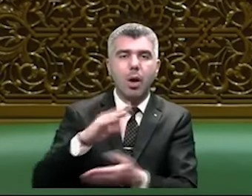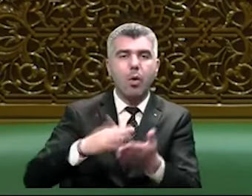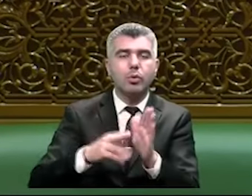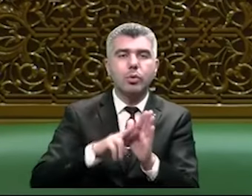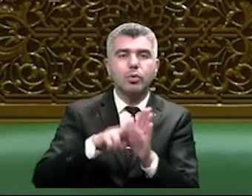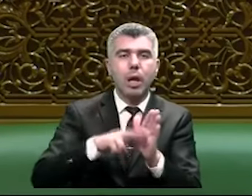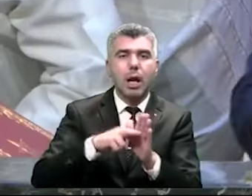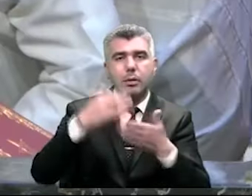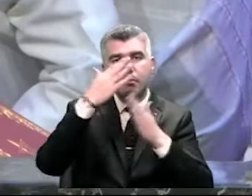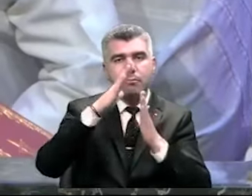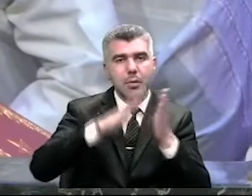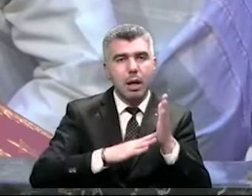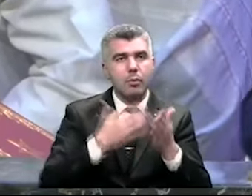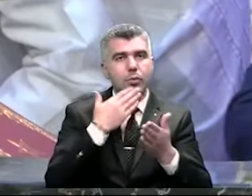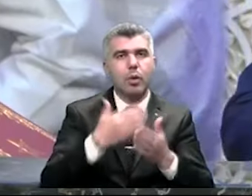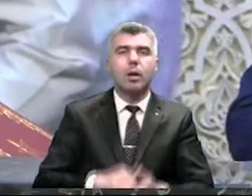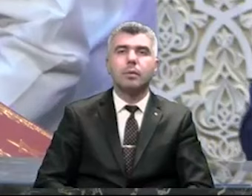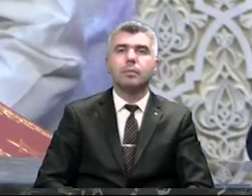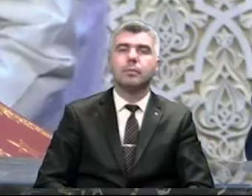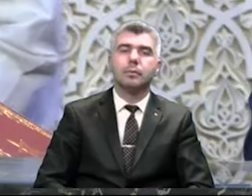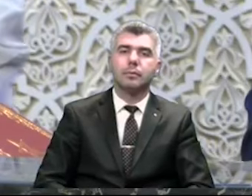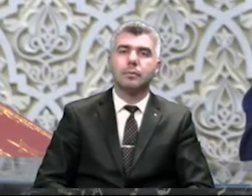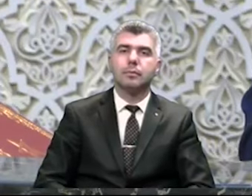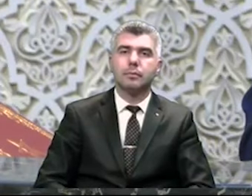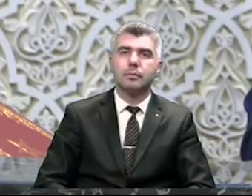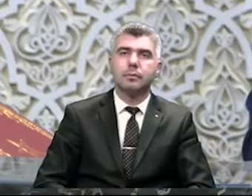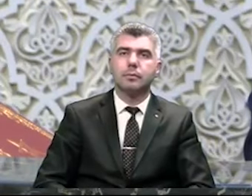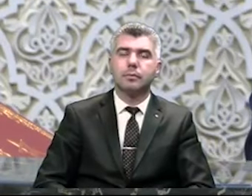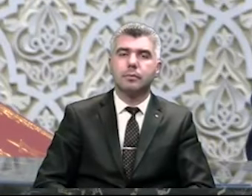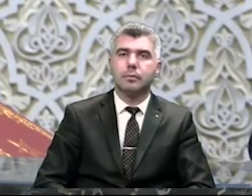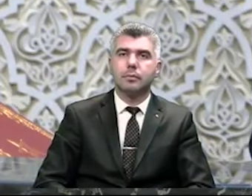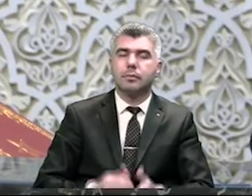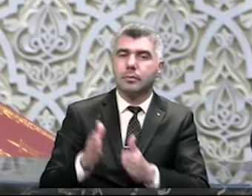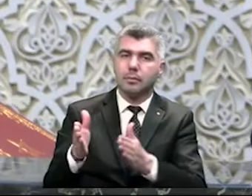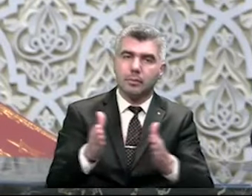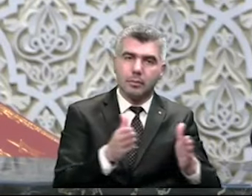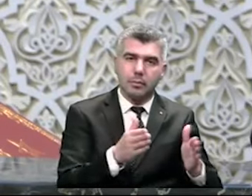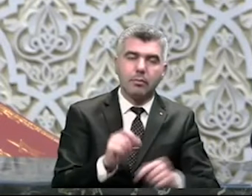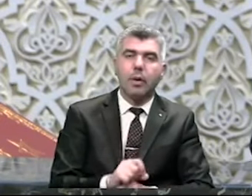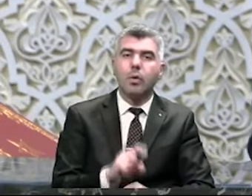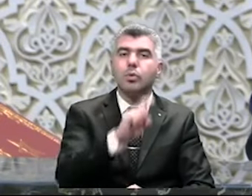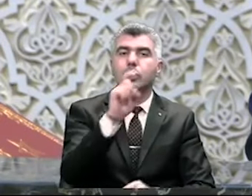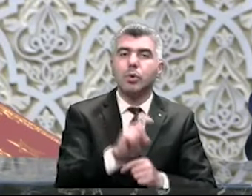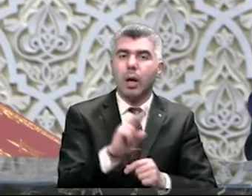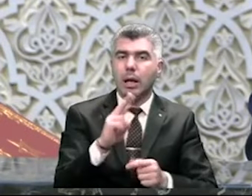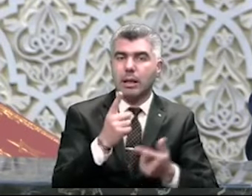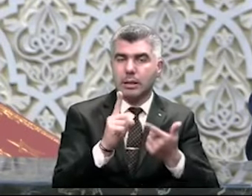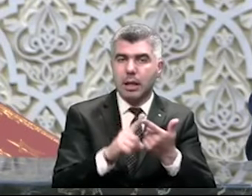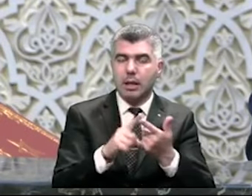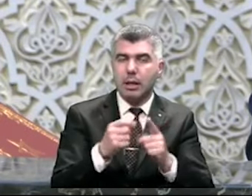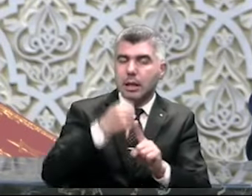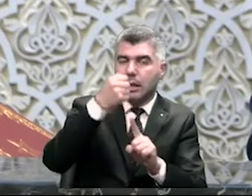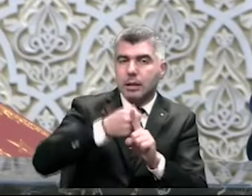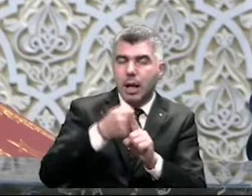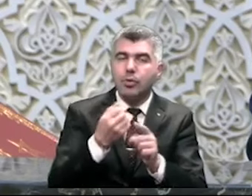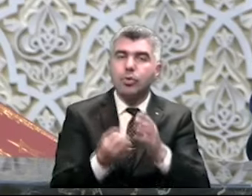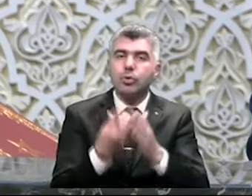المملكه وشكرا السيده المستشاره المحترمه ونمر الى السؤال الان الثاني موضوعه الاصلاحات الجديده